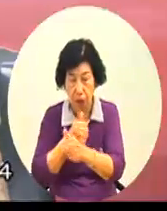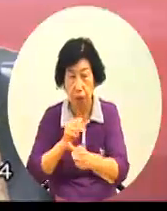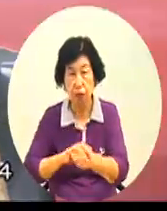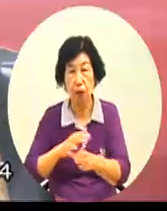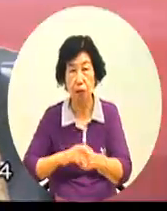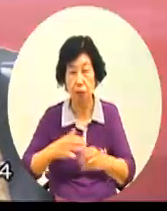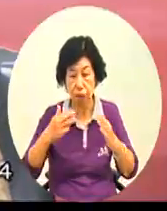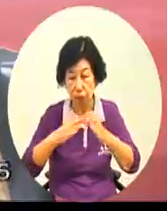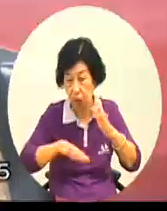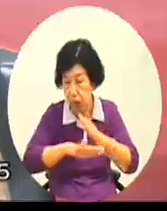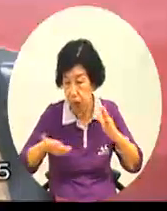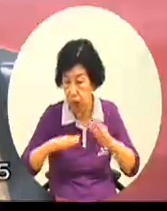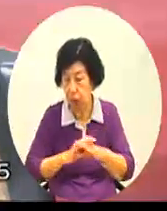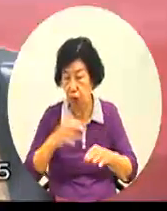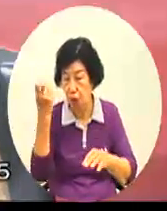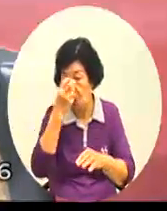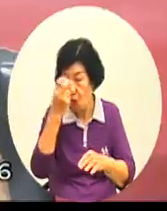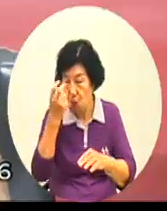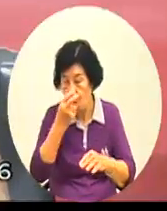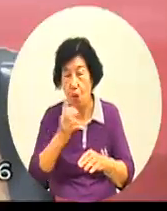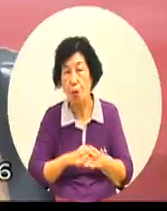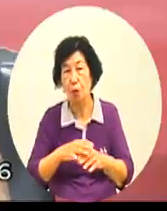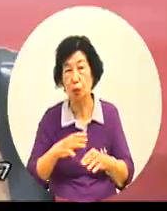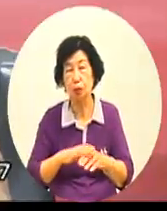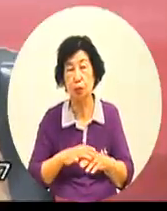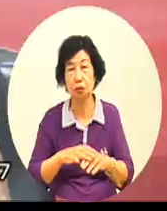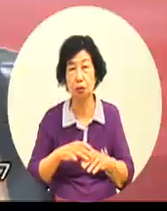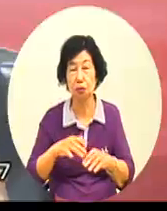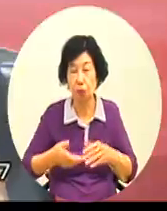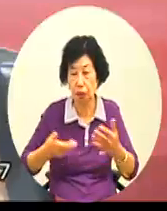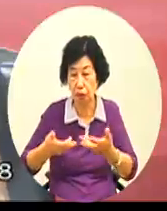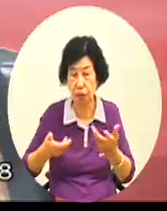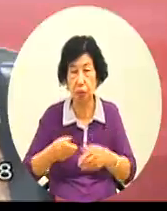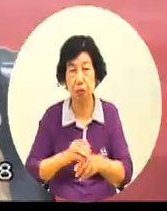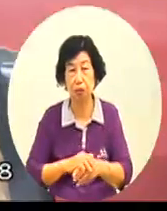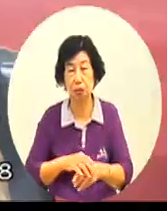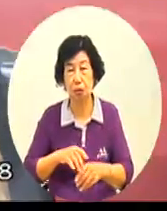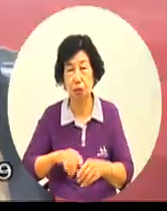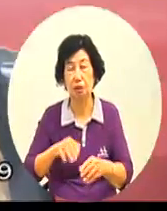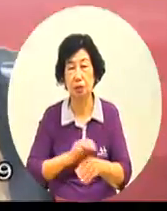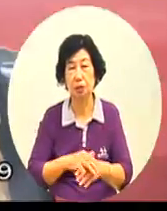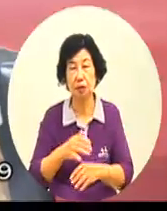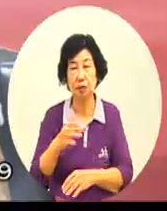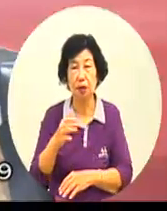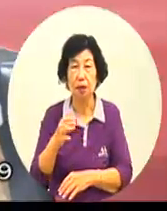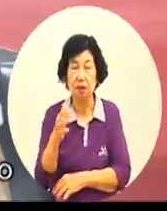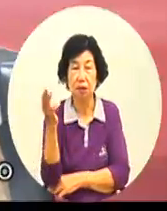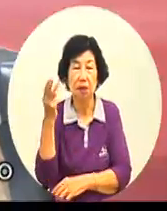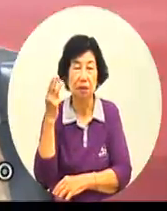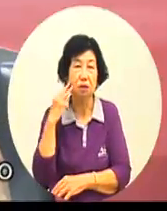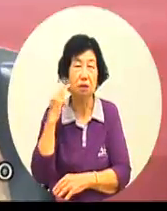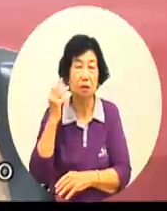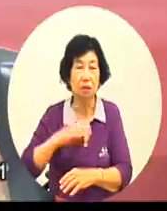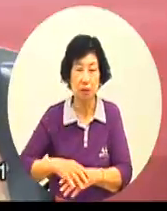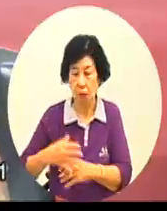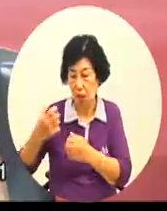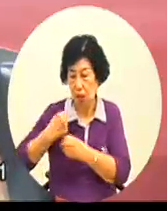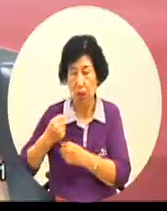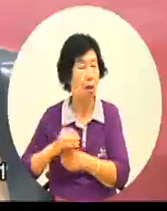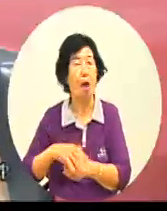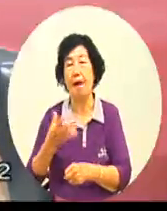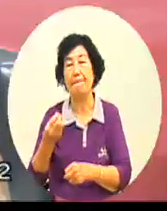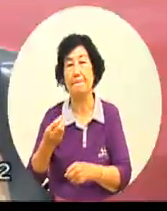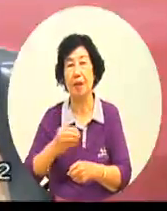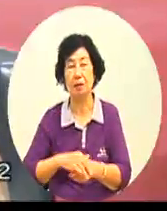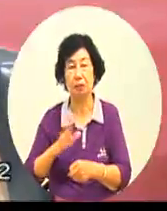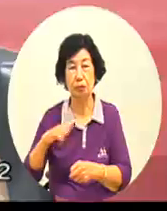身家调查，我无鬼，所以我扣无掉，所以我今天不是政治作战的军人，很可惜。如果那个时候